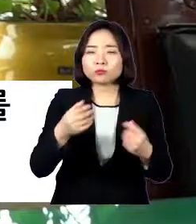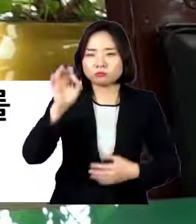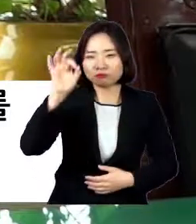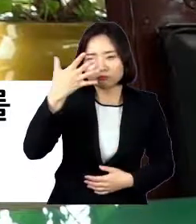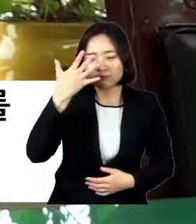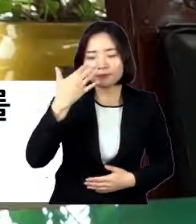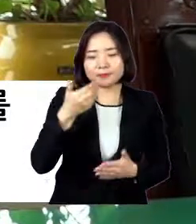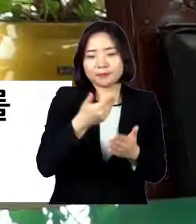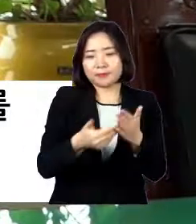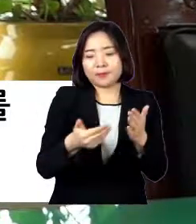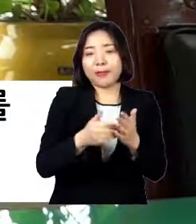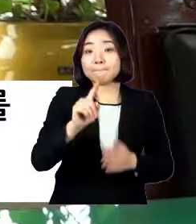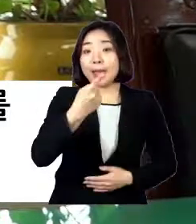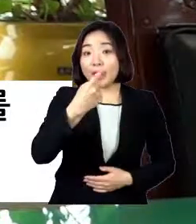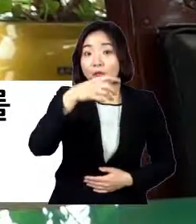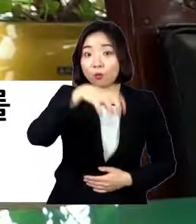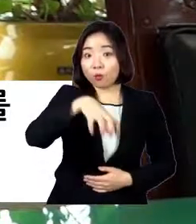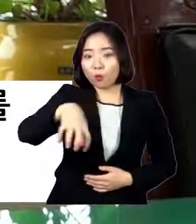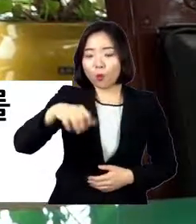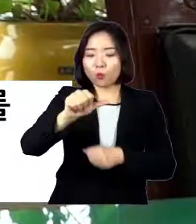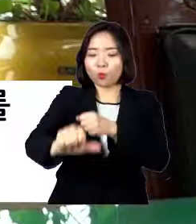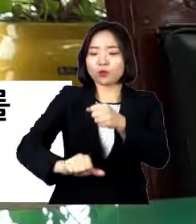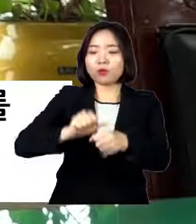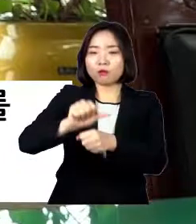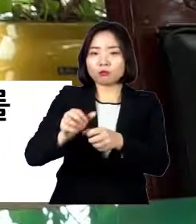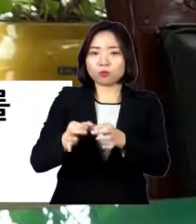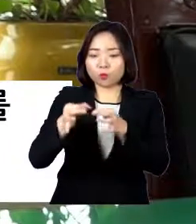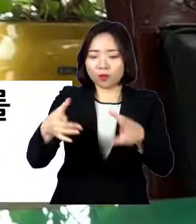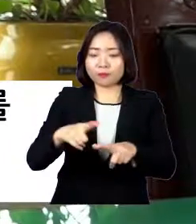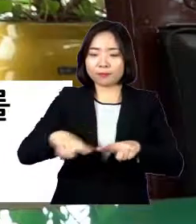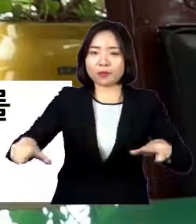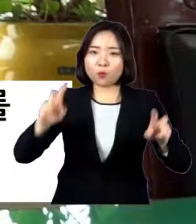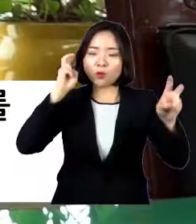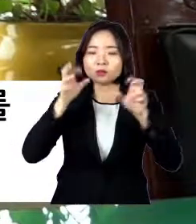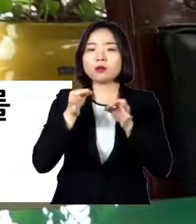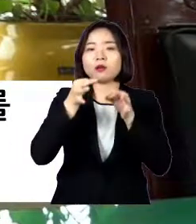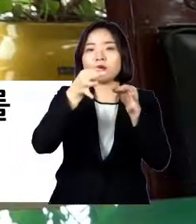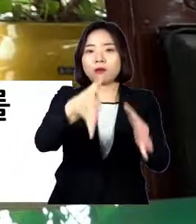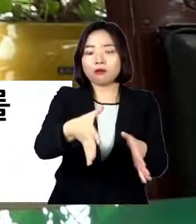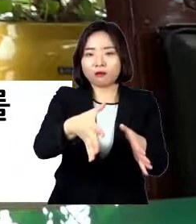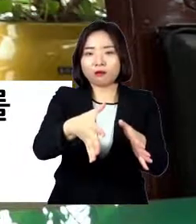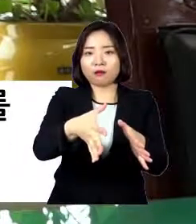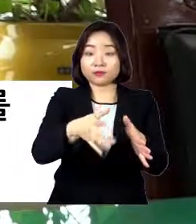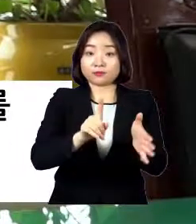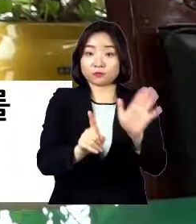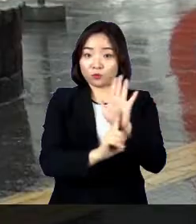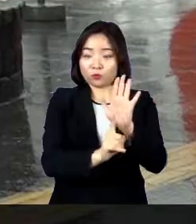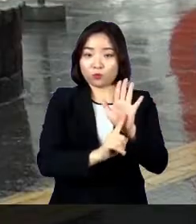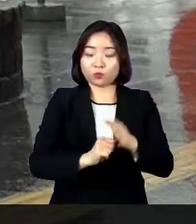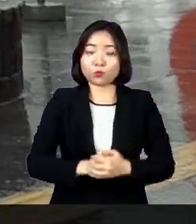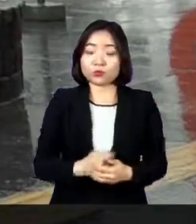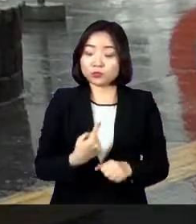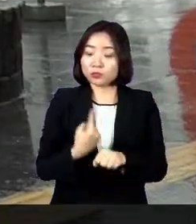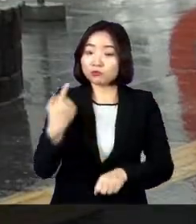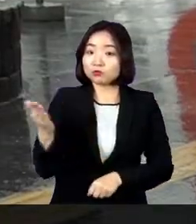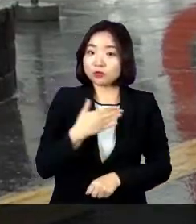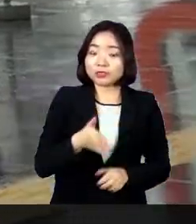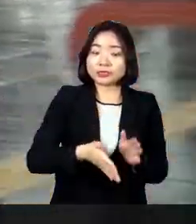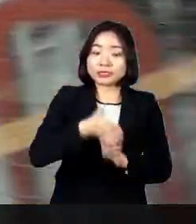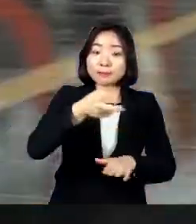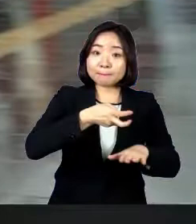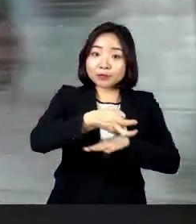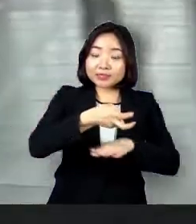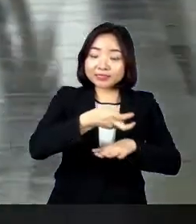작품처럼 작품성이 우수한 공공시설물 100개를 5년 동안 민간이 참여해서 설치하는 사업입니다. 시에서는